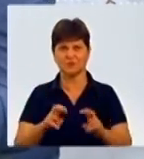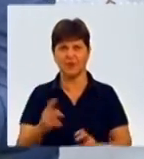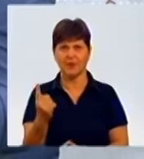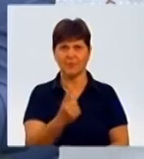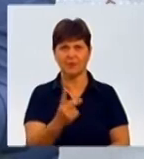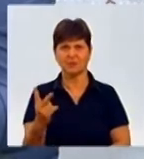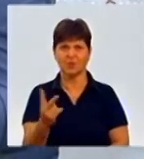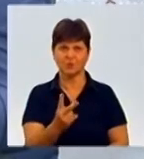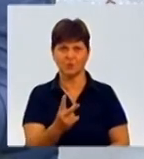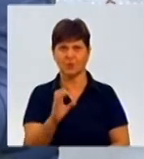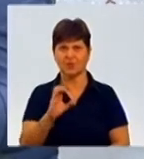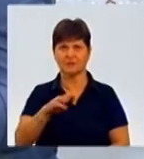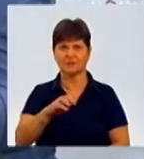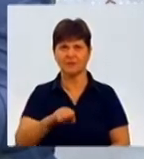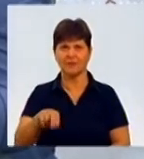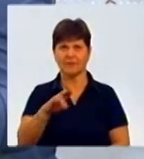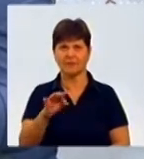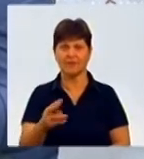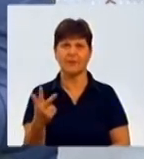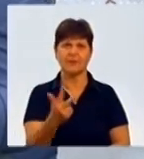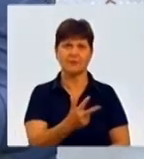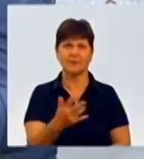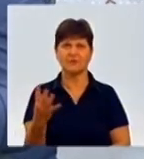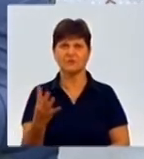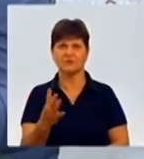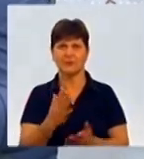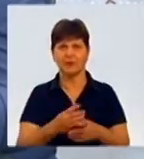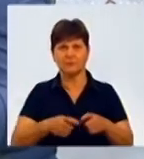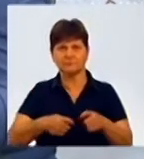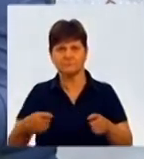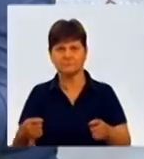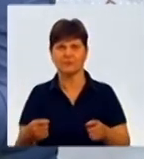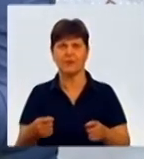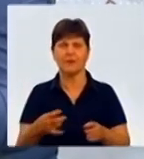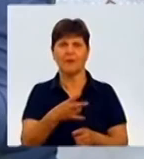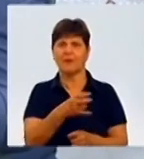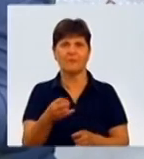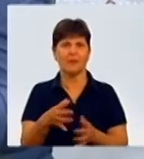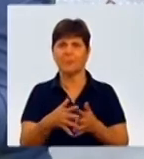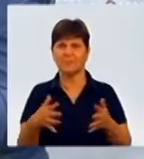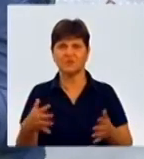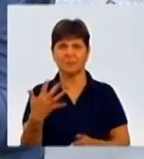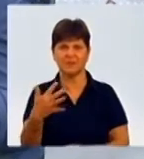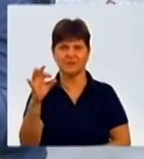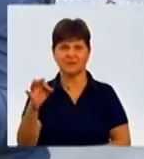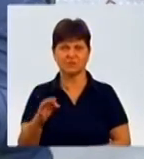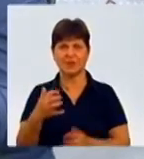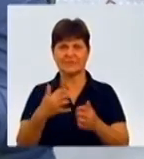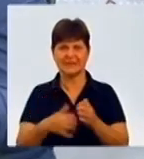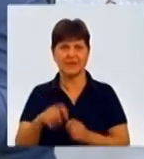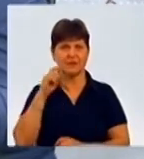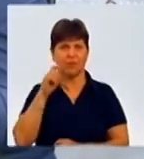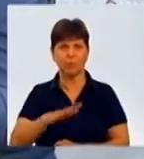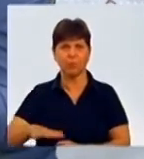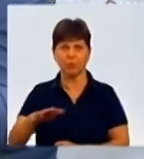стадії. Третя-четверта стадія рахується занедбаними і складає в нас не більше 5%. Хоча в середньому по Україні